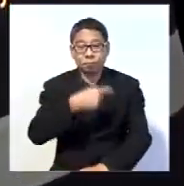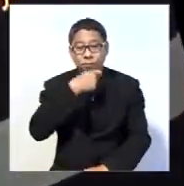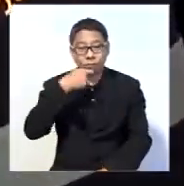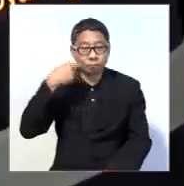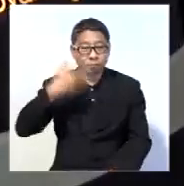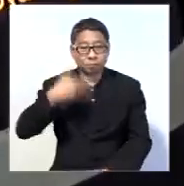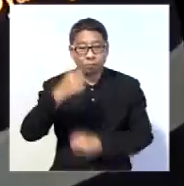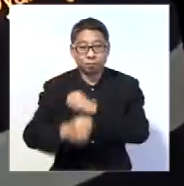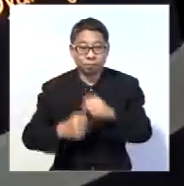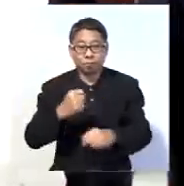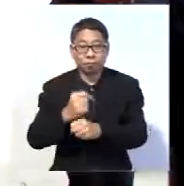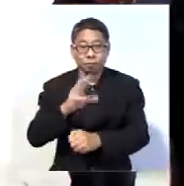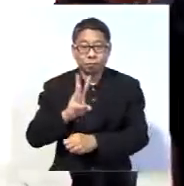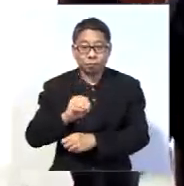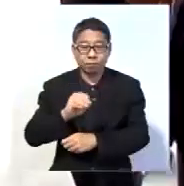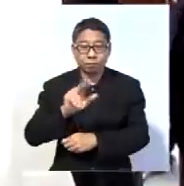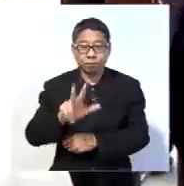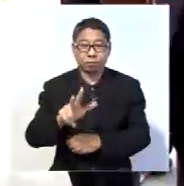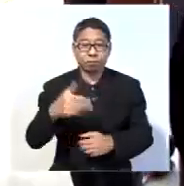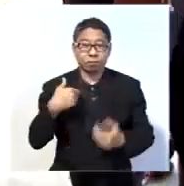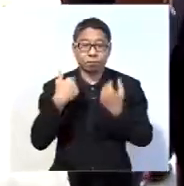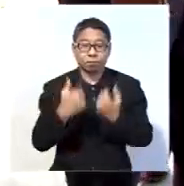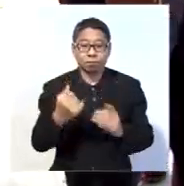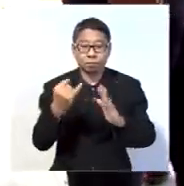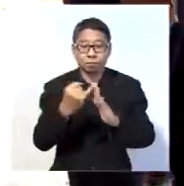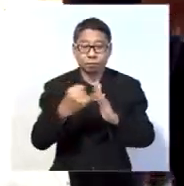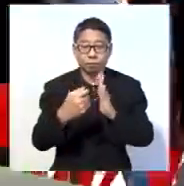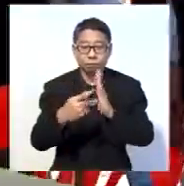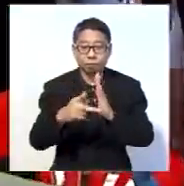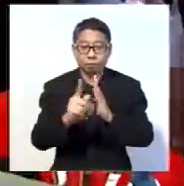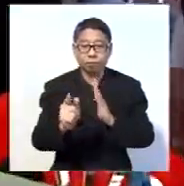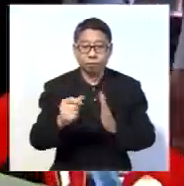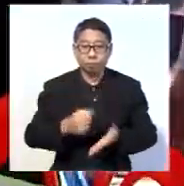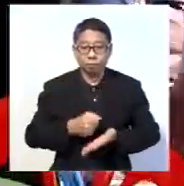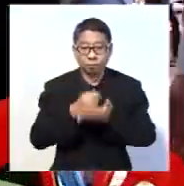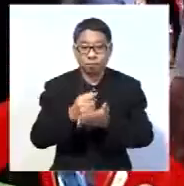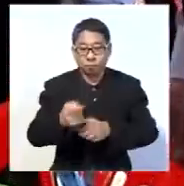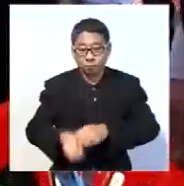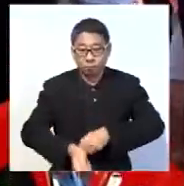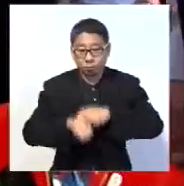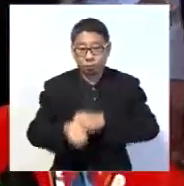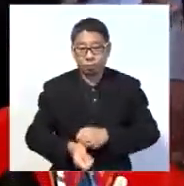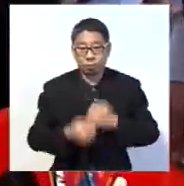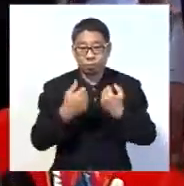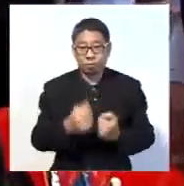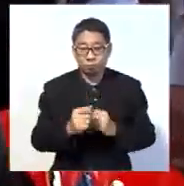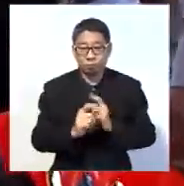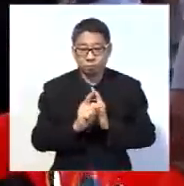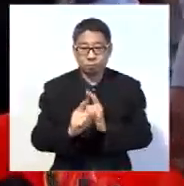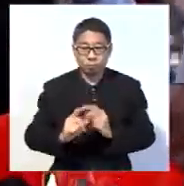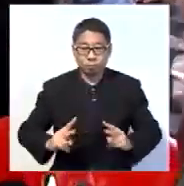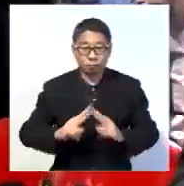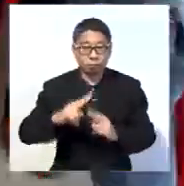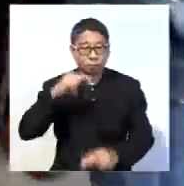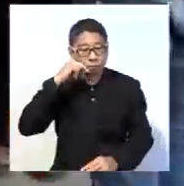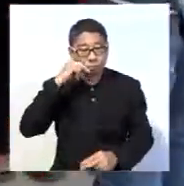ในปี2563ที่ตำบลโนนท่อนอำเภอเมืองจังหวัดขอนแก่นเพื่อช่วยเหลือเกษตรกรตามมาตรการของกรมชลประท